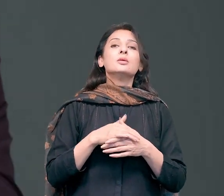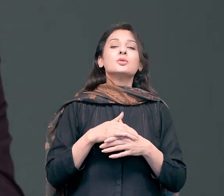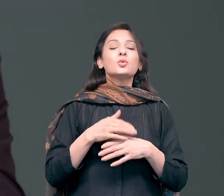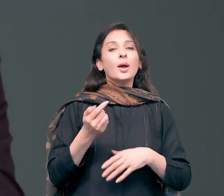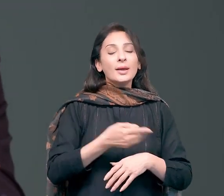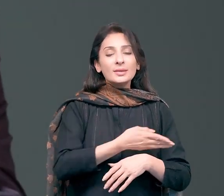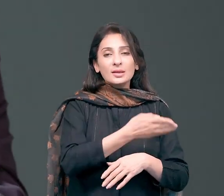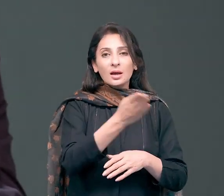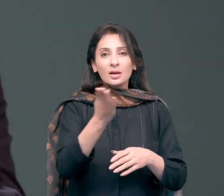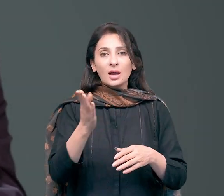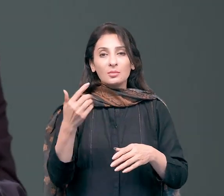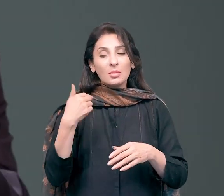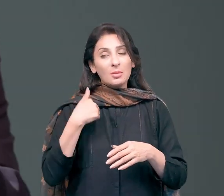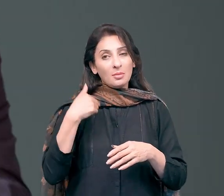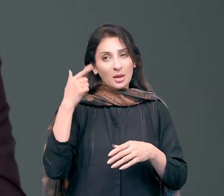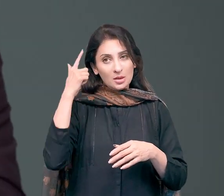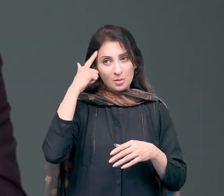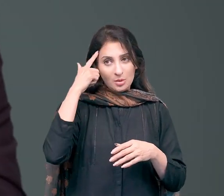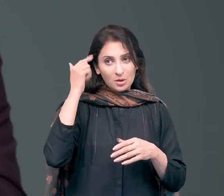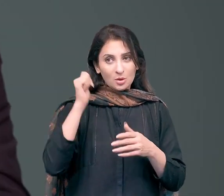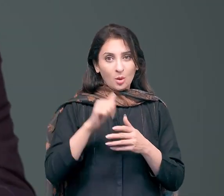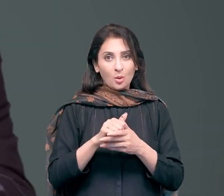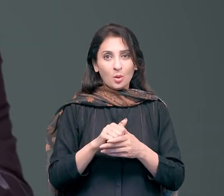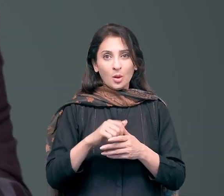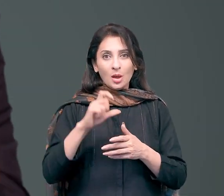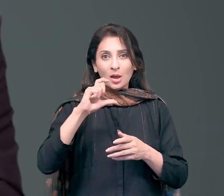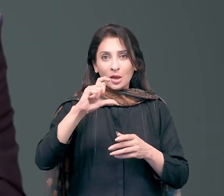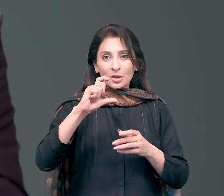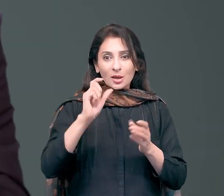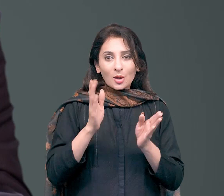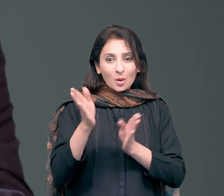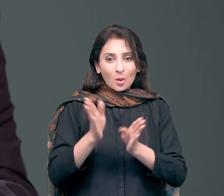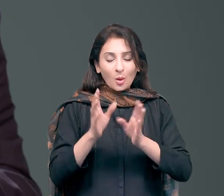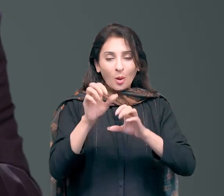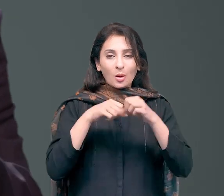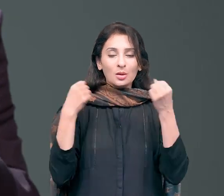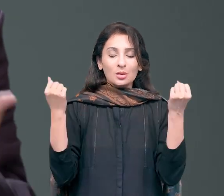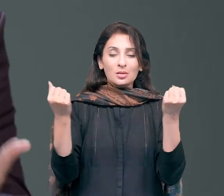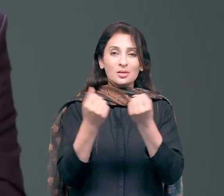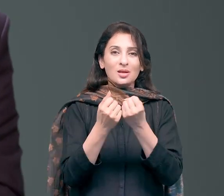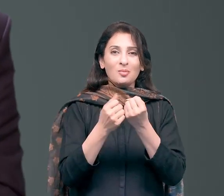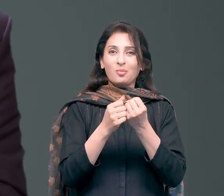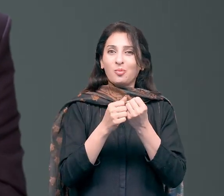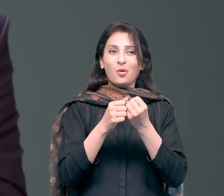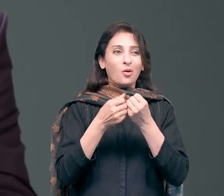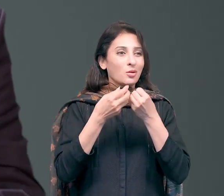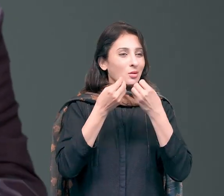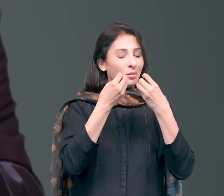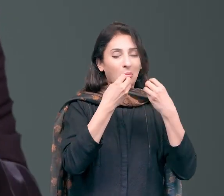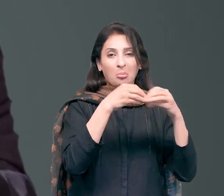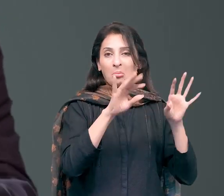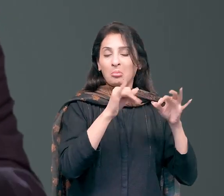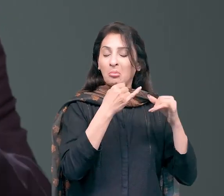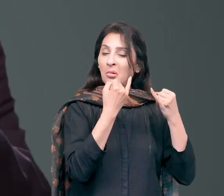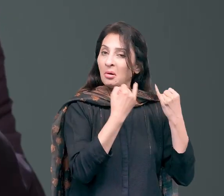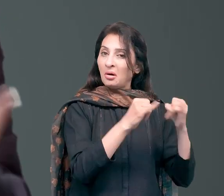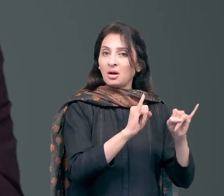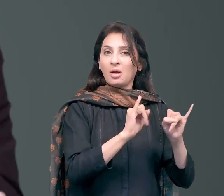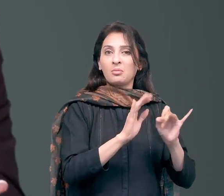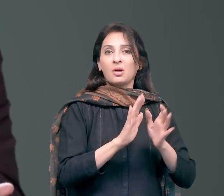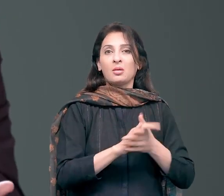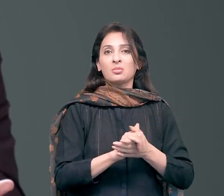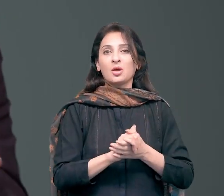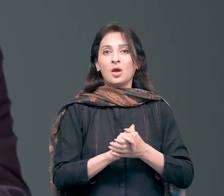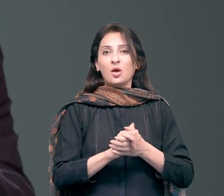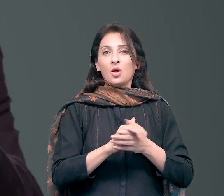میں سمجھتا ہوں کہ کانگریس نے بلنڈر کیا، احتجاجاً انہوں نے ریزائن کر دیا۔ جب انہوں نے ریزائن